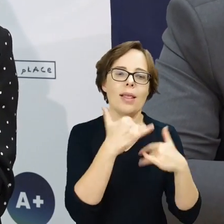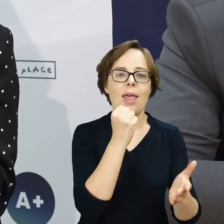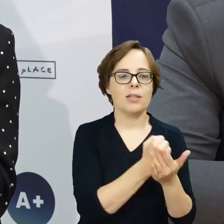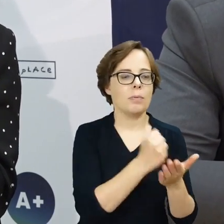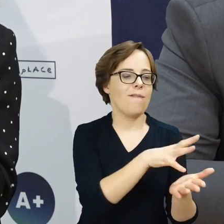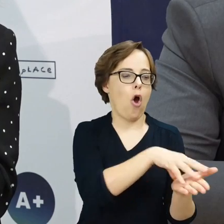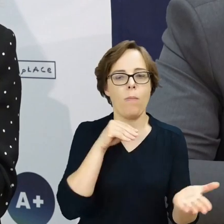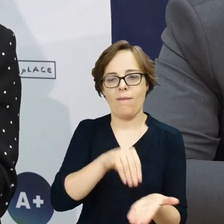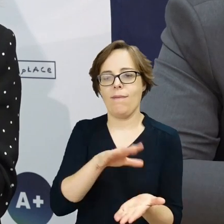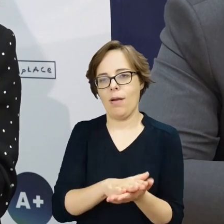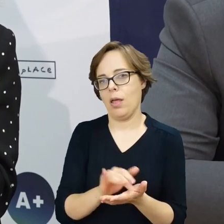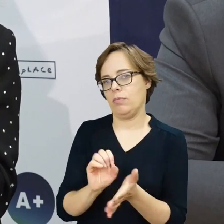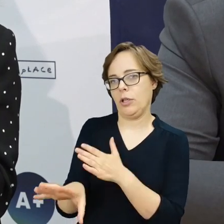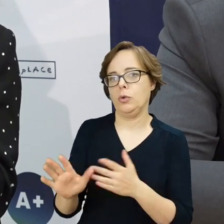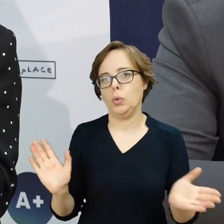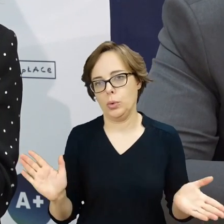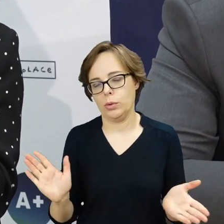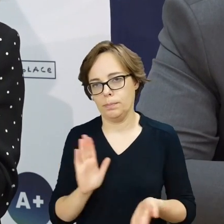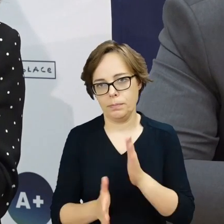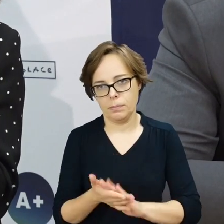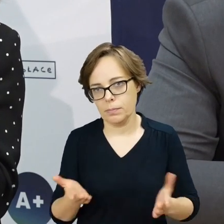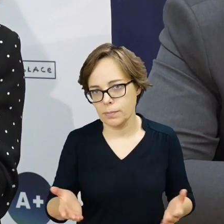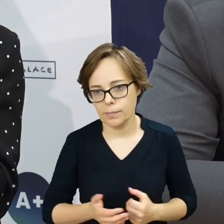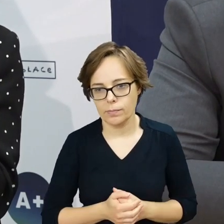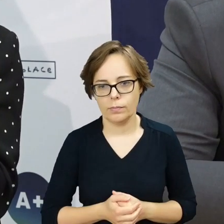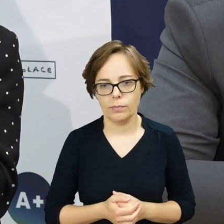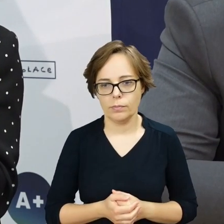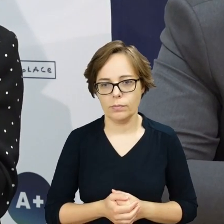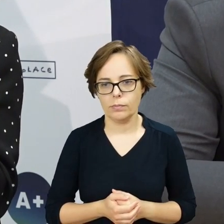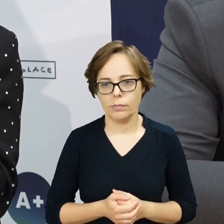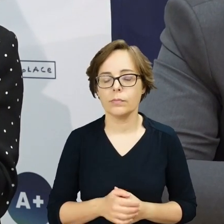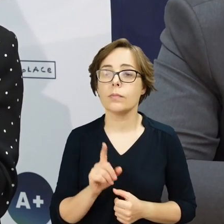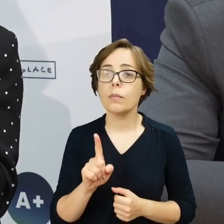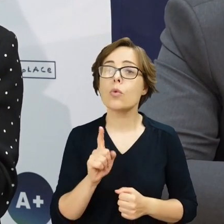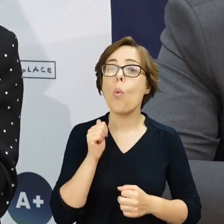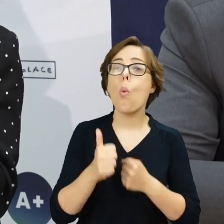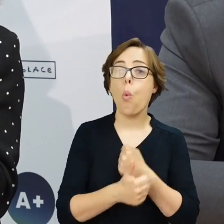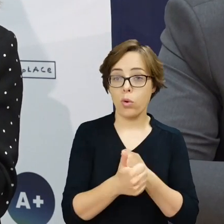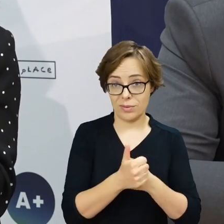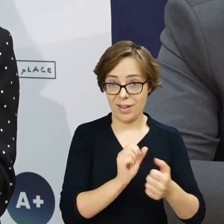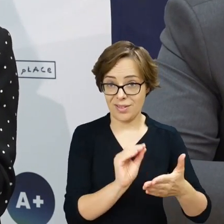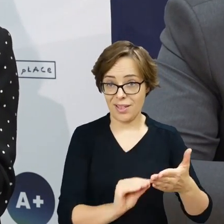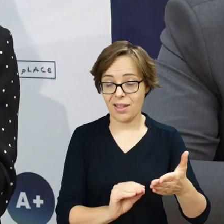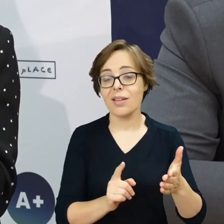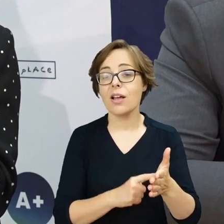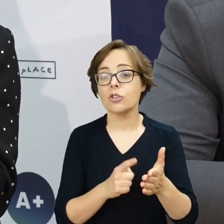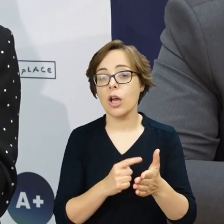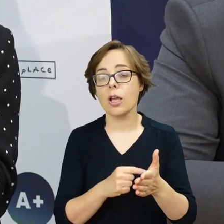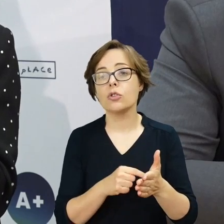problem, to w uzasadnieniach raczej znajdują się odniesienia do argumentacji